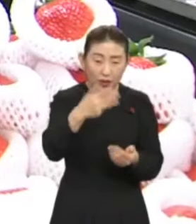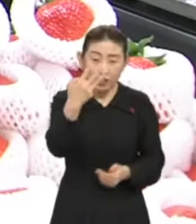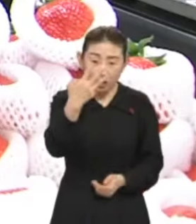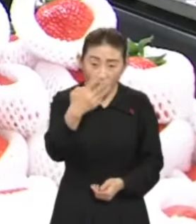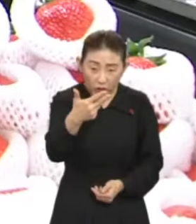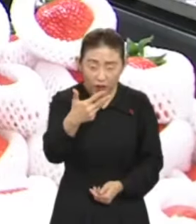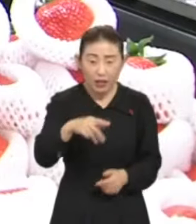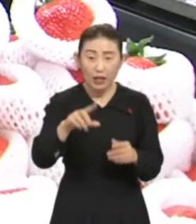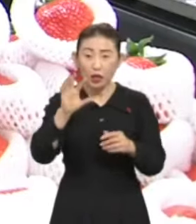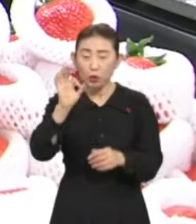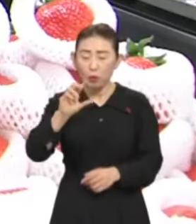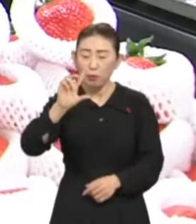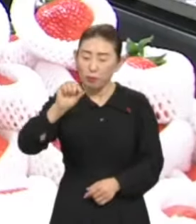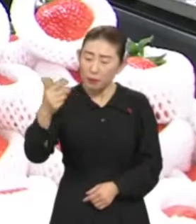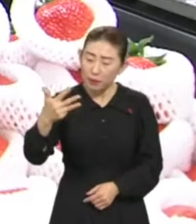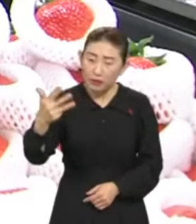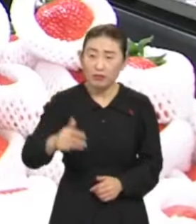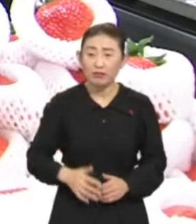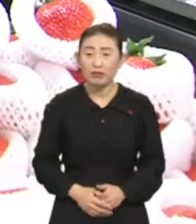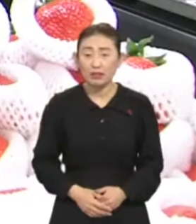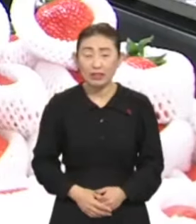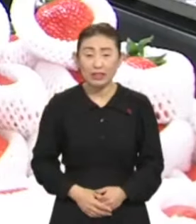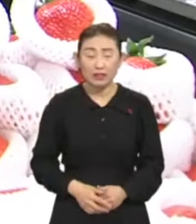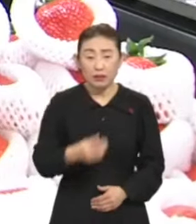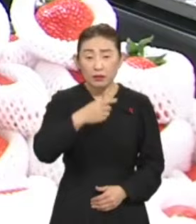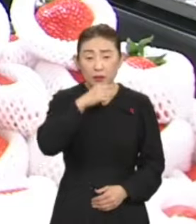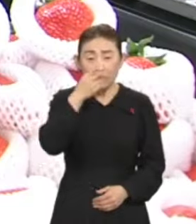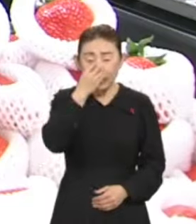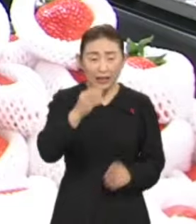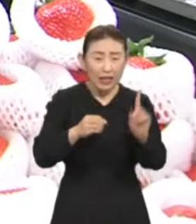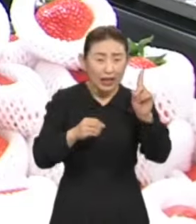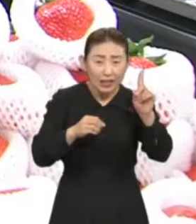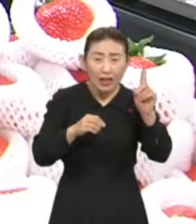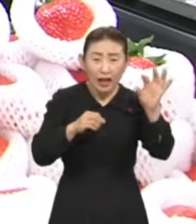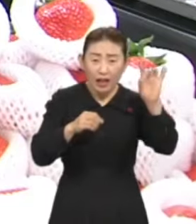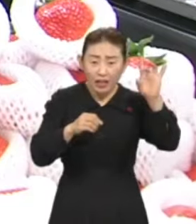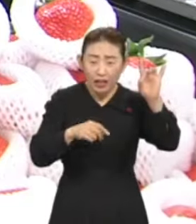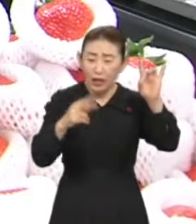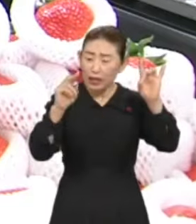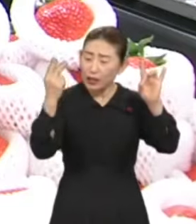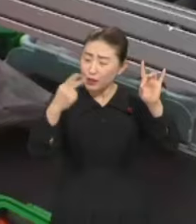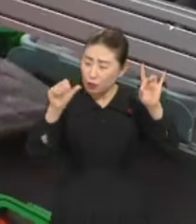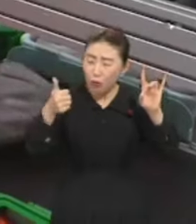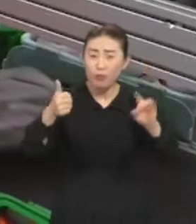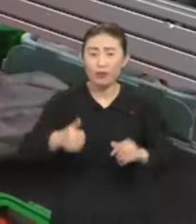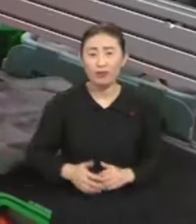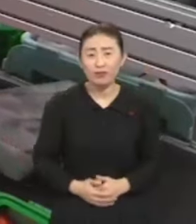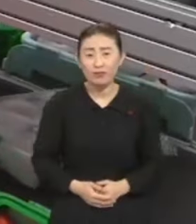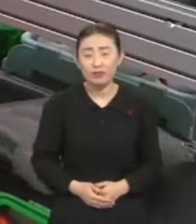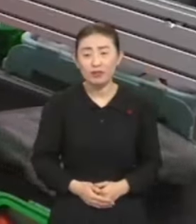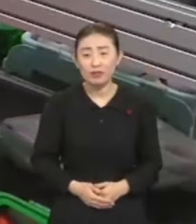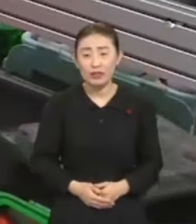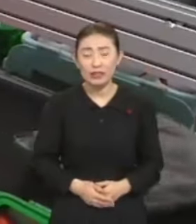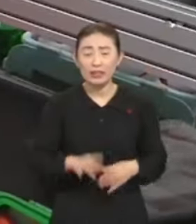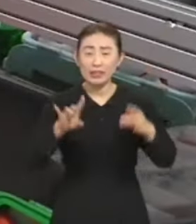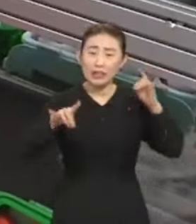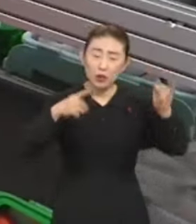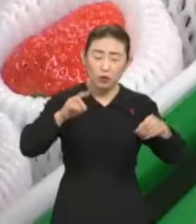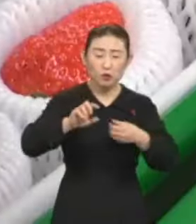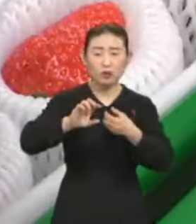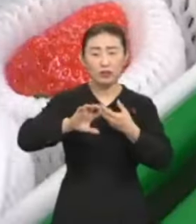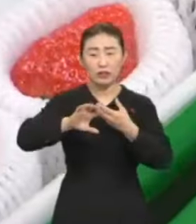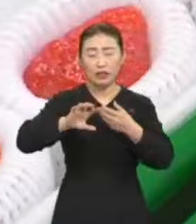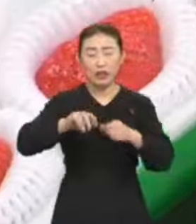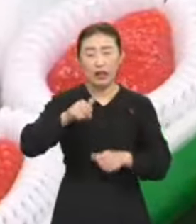가격은 18,000원입니다. 딸기 한 개당 2,500원에 달하고 있는 겁니다. 태국 등 동남아